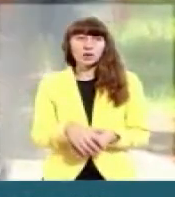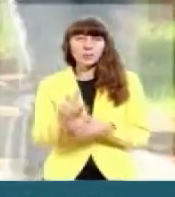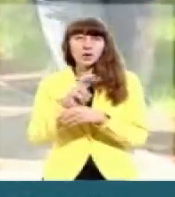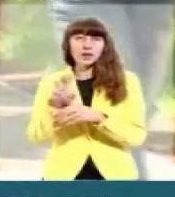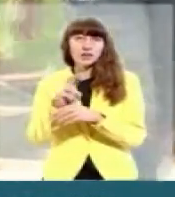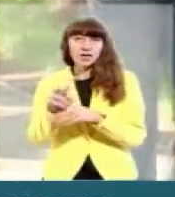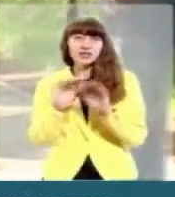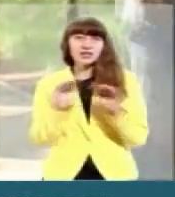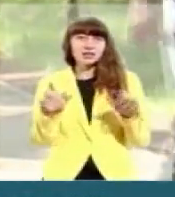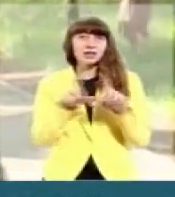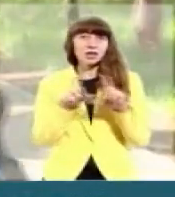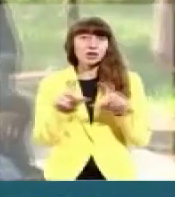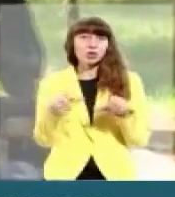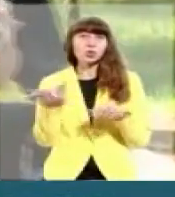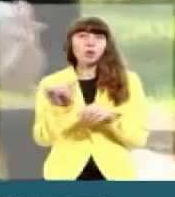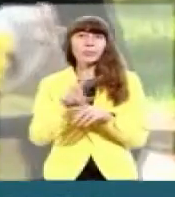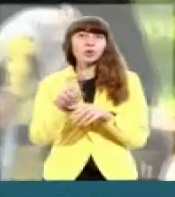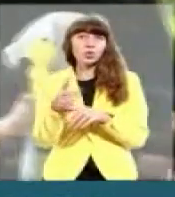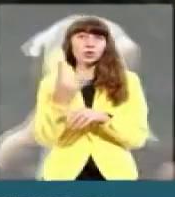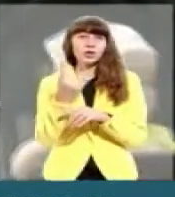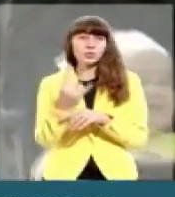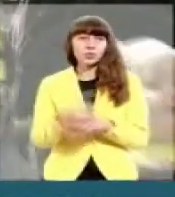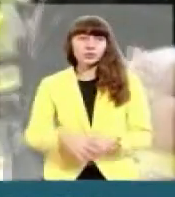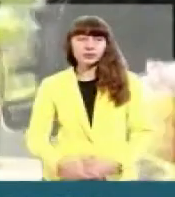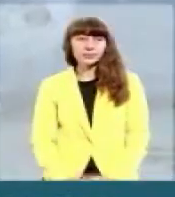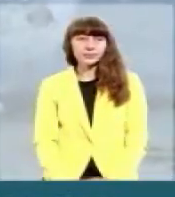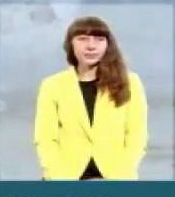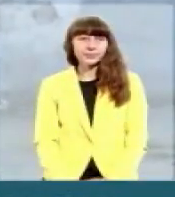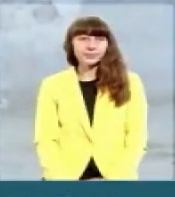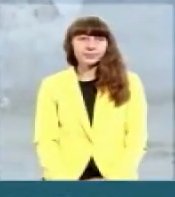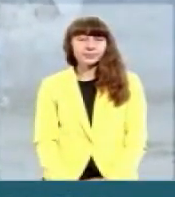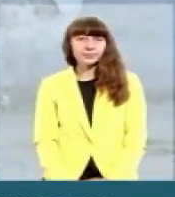ұйымдарға кедергісіз кіре алады. Сондай-ақ олар қоғамдық негізде жұмыс істейді.